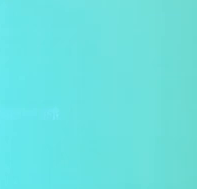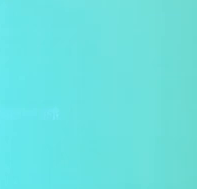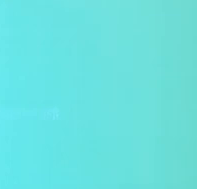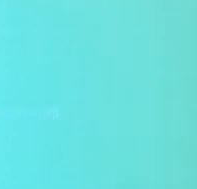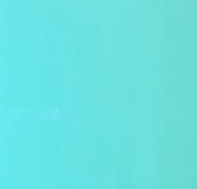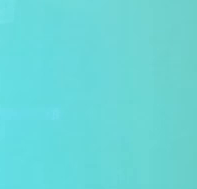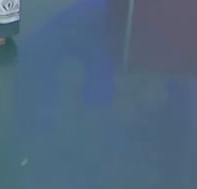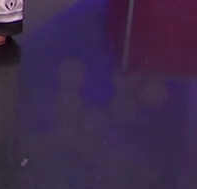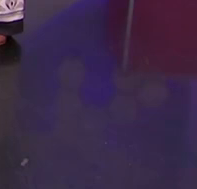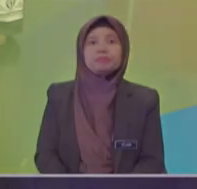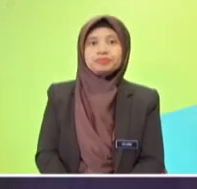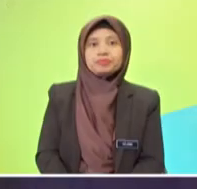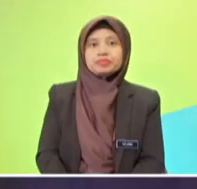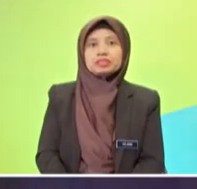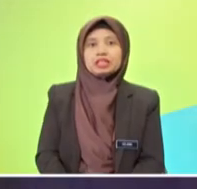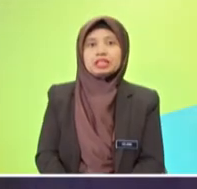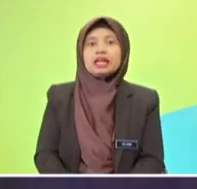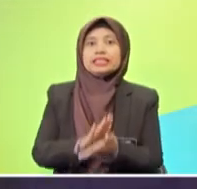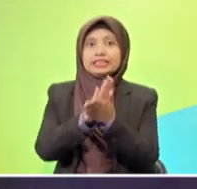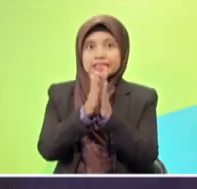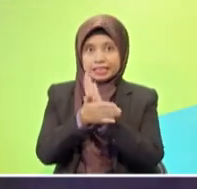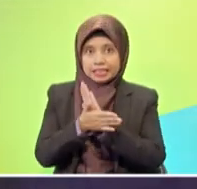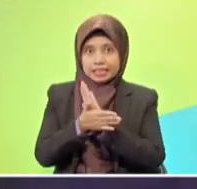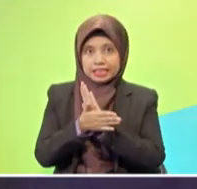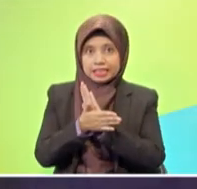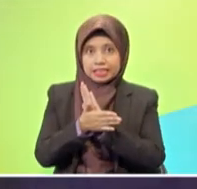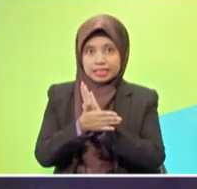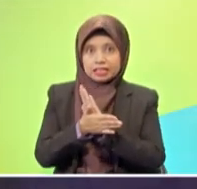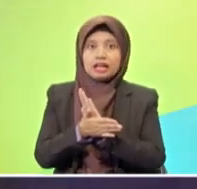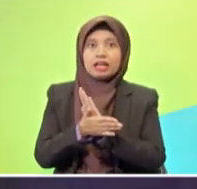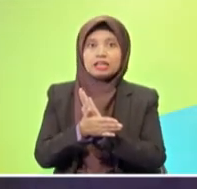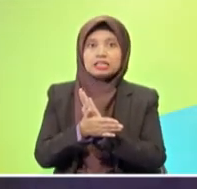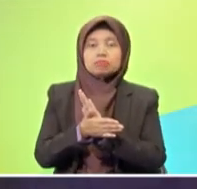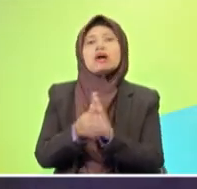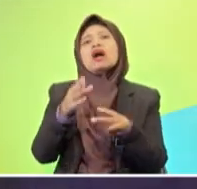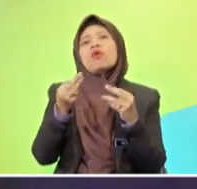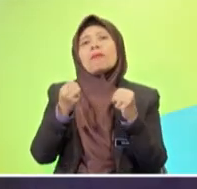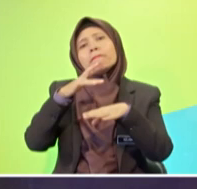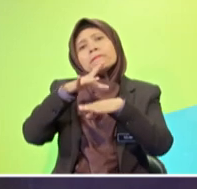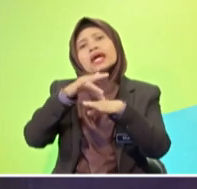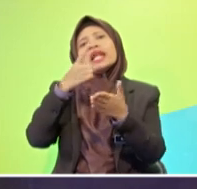kami untuk hari ini jadi Nur Fariza nah pengin Farah